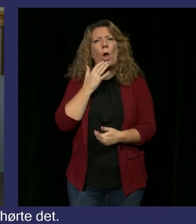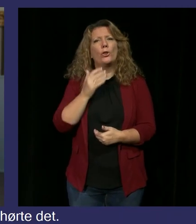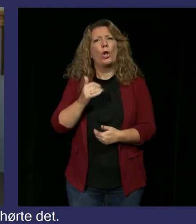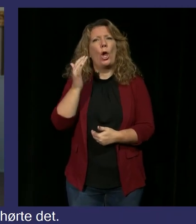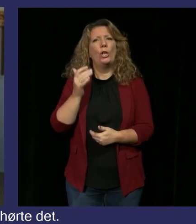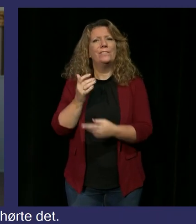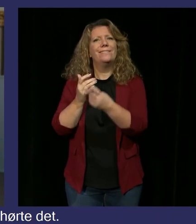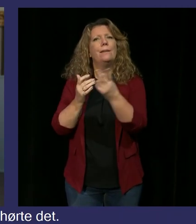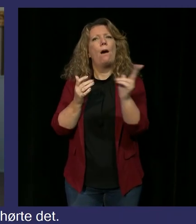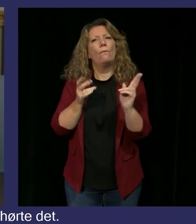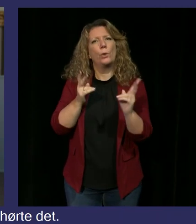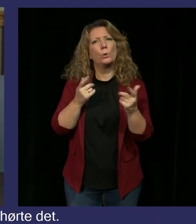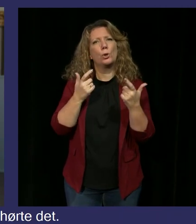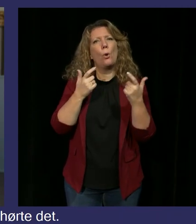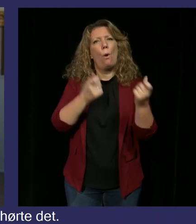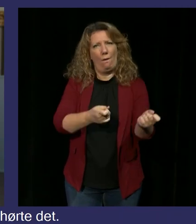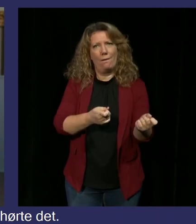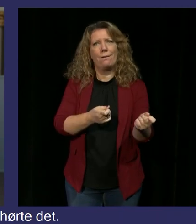andre hørte det.